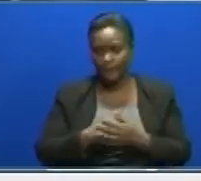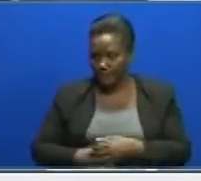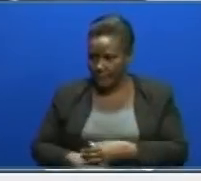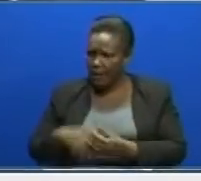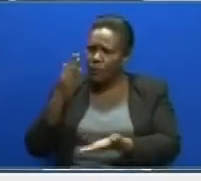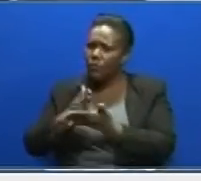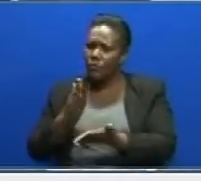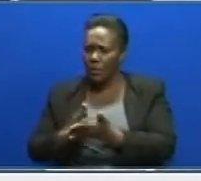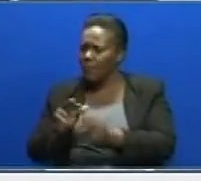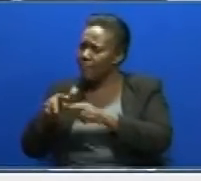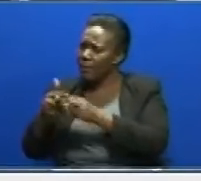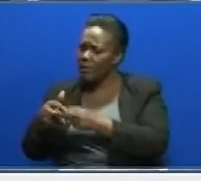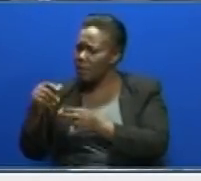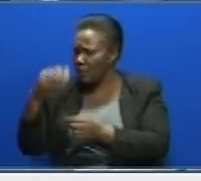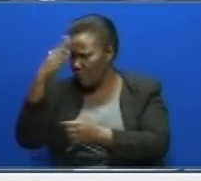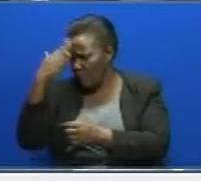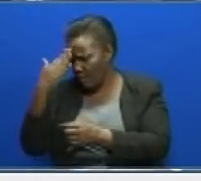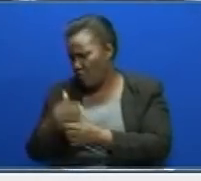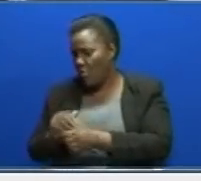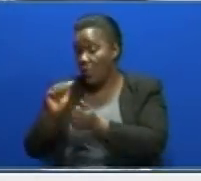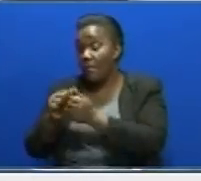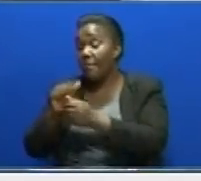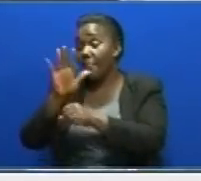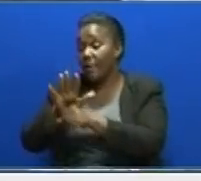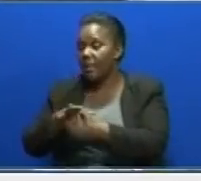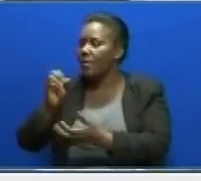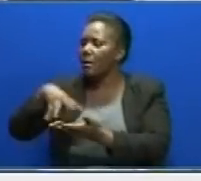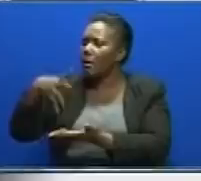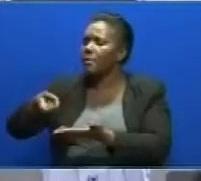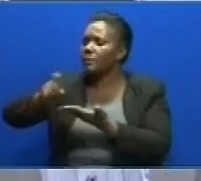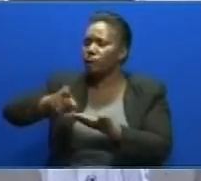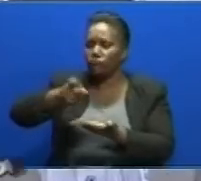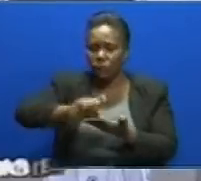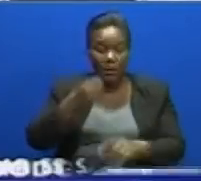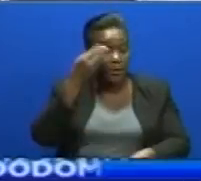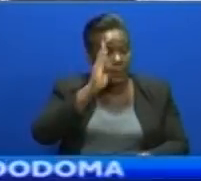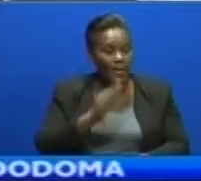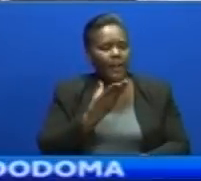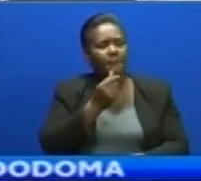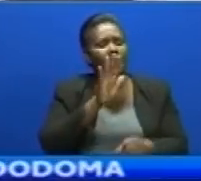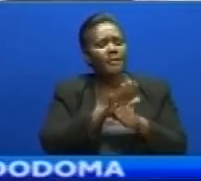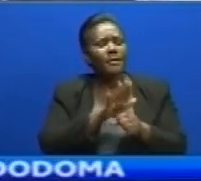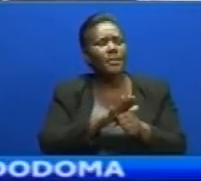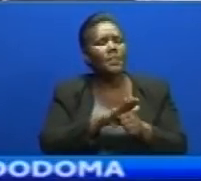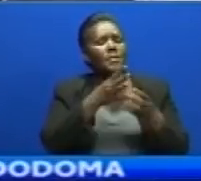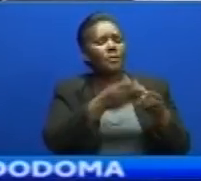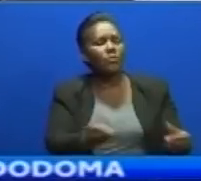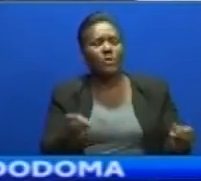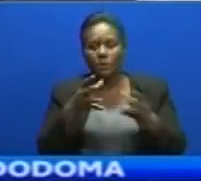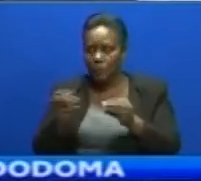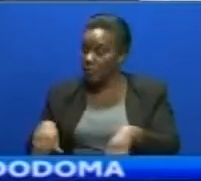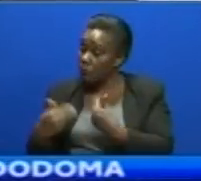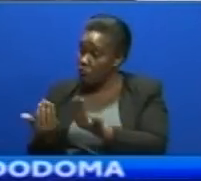wana mambo yao mengi na harama zinakuwa kubwa kwa vile na hata serikali inapoteza pesa nyingi sana. Naomba tu maengineer waliopata fursa